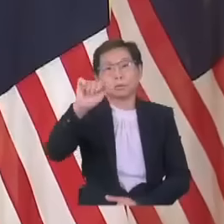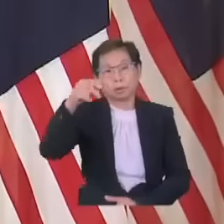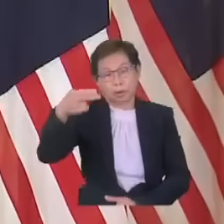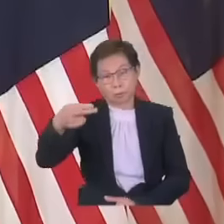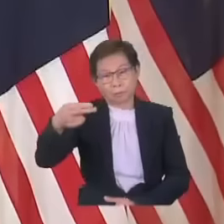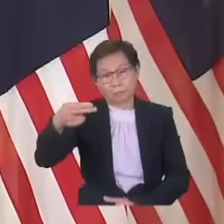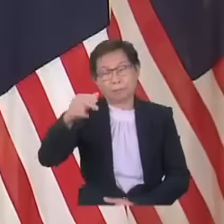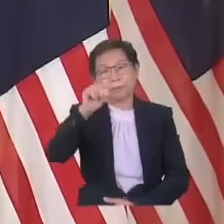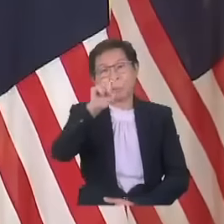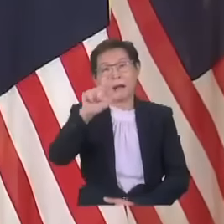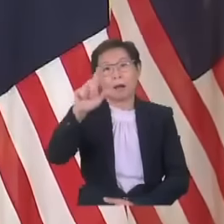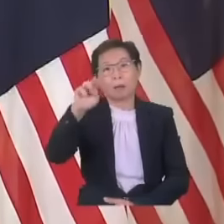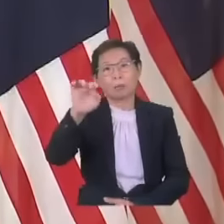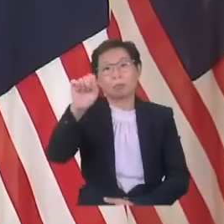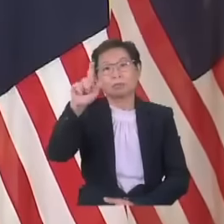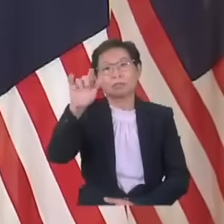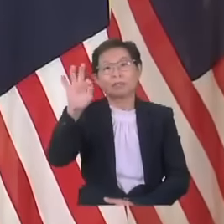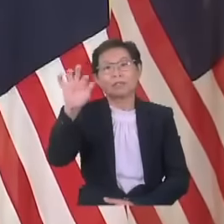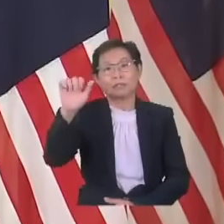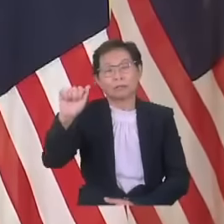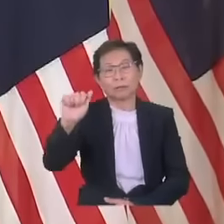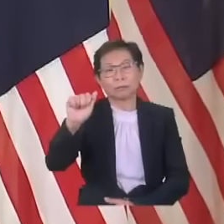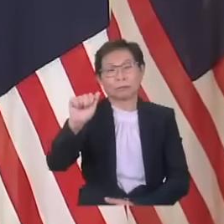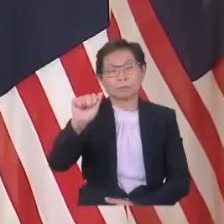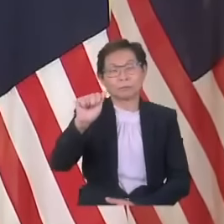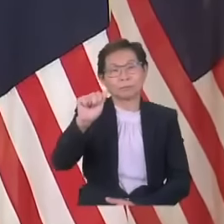Al Mustafa Billah